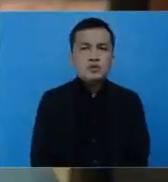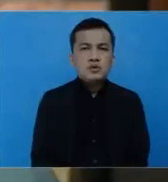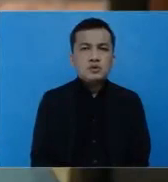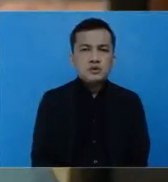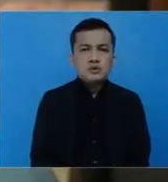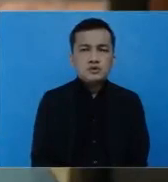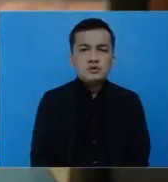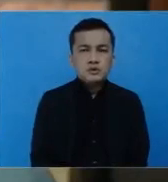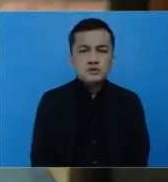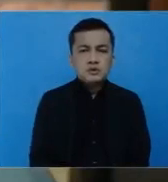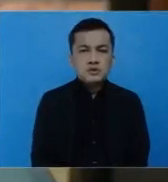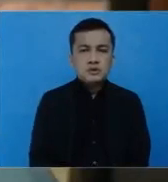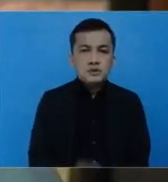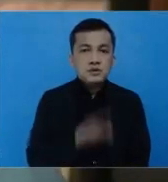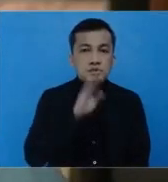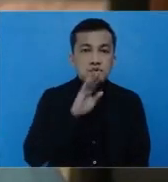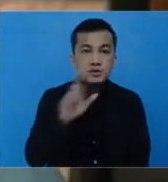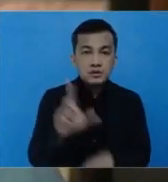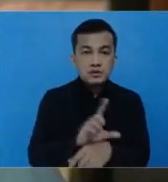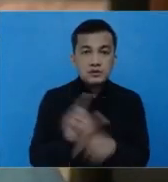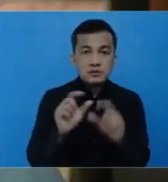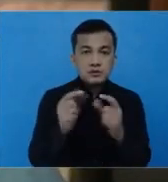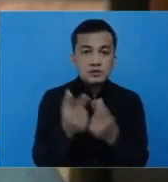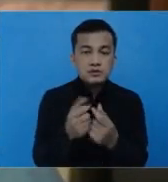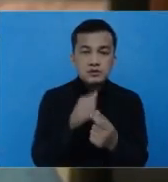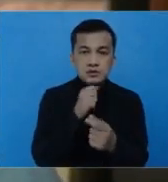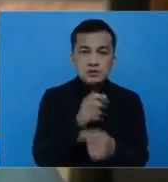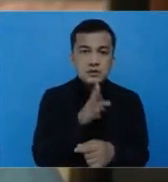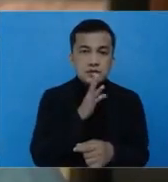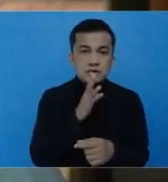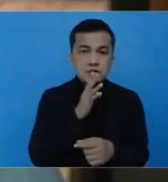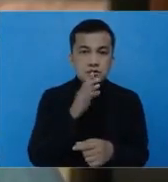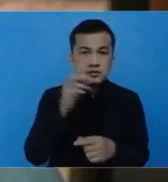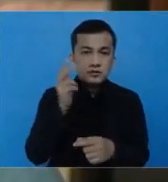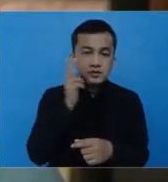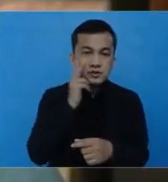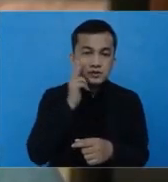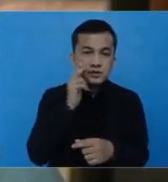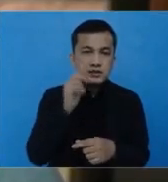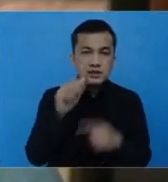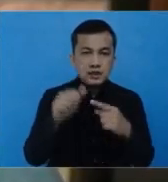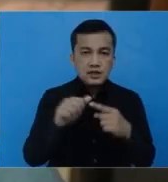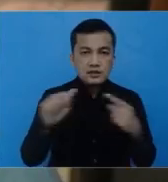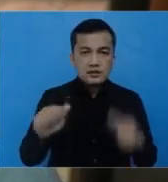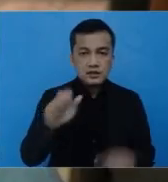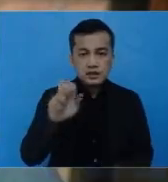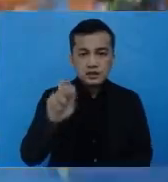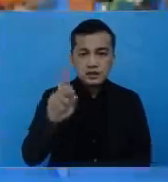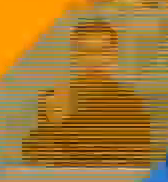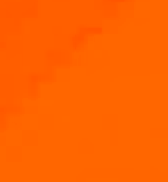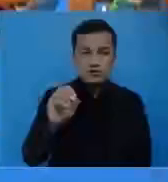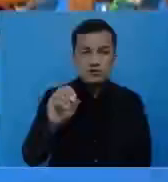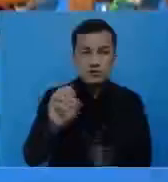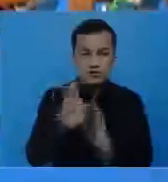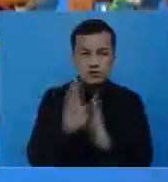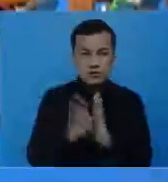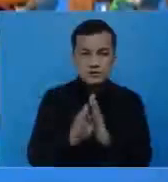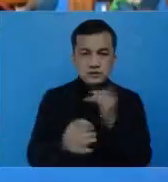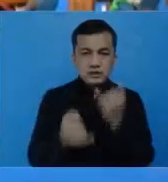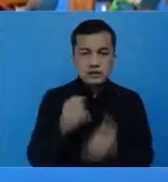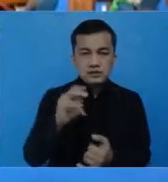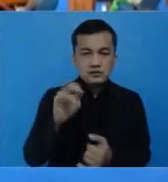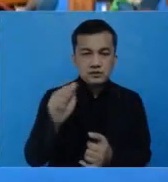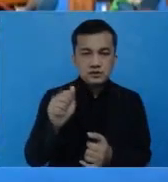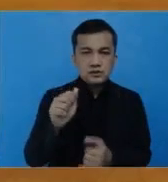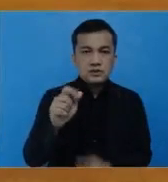Dismayado ang labor group sa hindi pagbanggit ni Pangulo Duterte ng anti-endo bill sa kanyang huling sona. Ayon sa Trade Union Congress of the